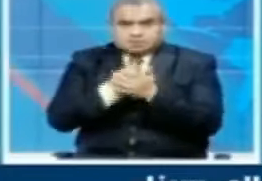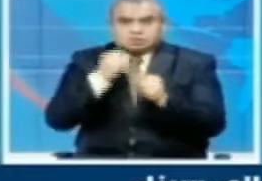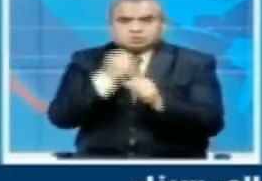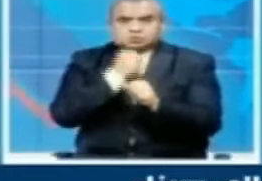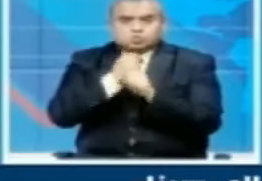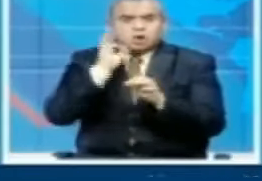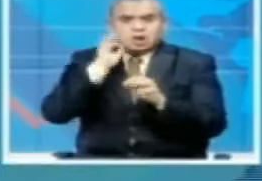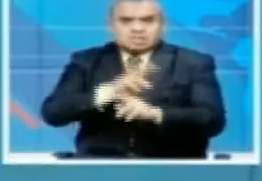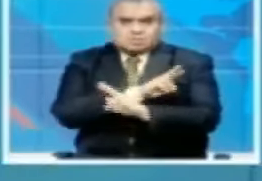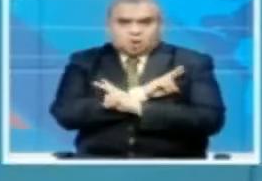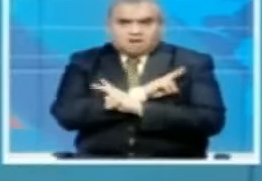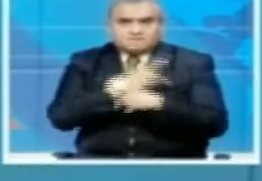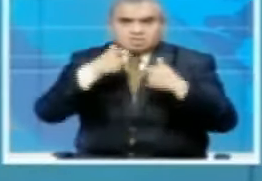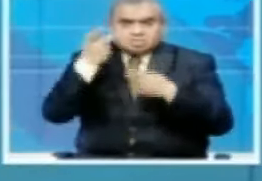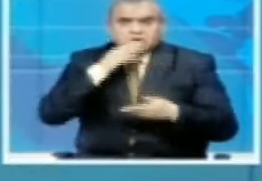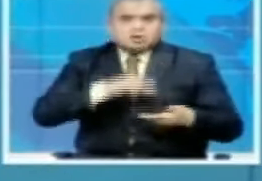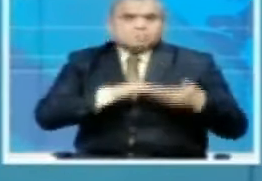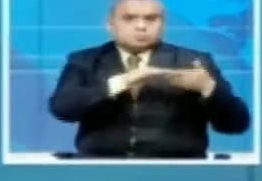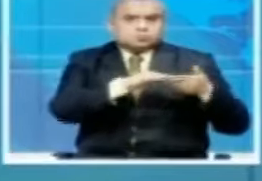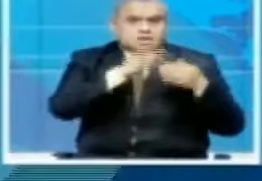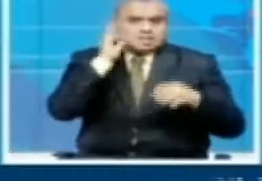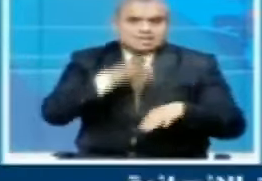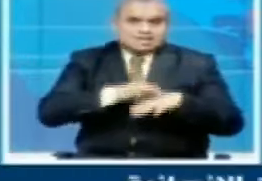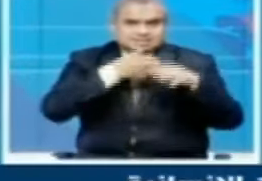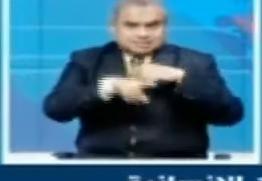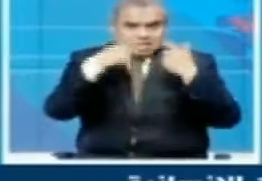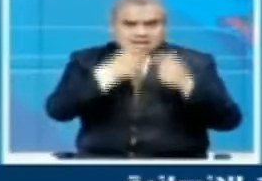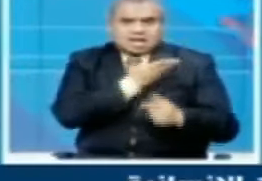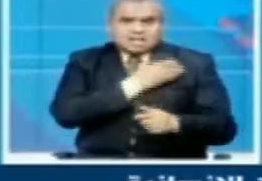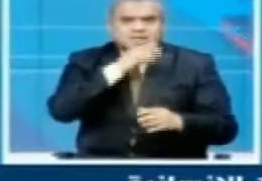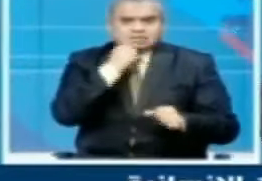المكثف لوقف إطلاق النار وإنفاذ المساعدات الإنسانية إلى القطاع.